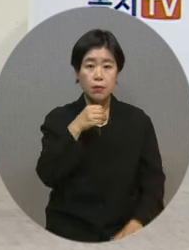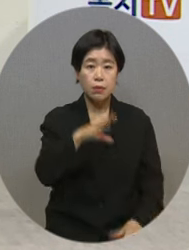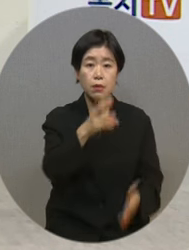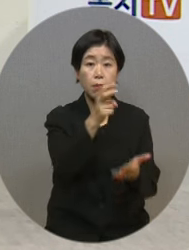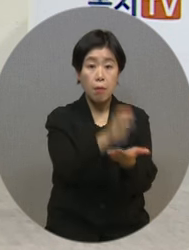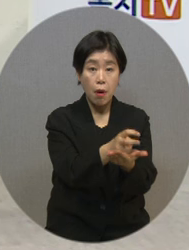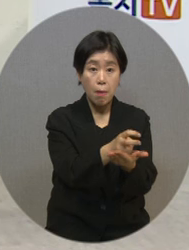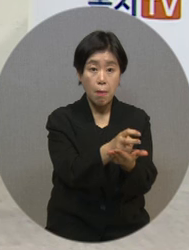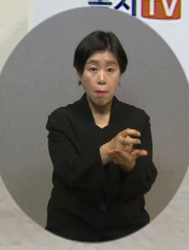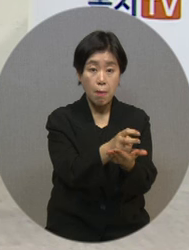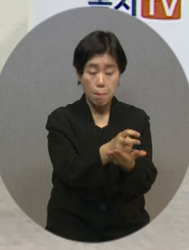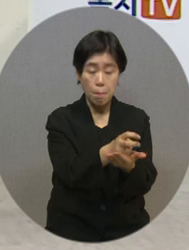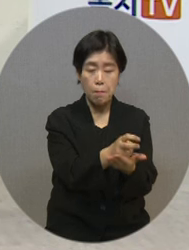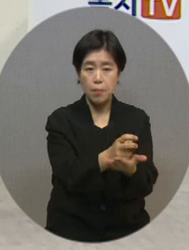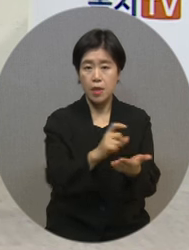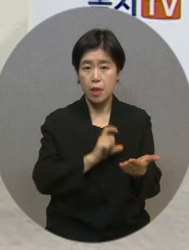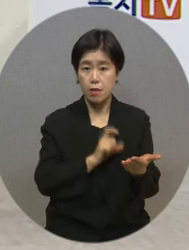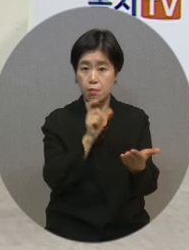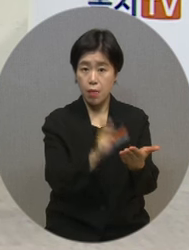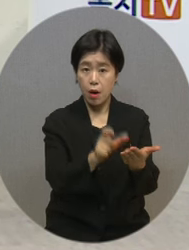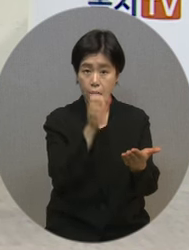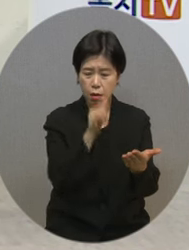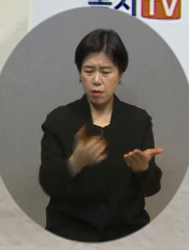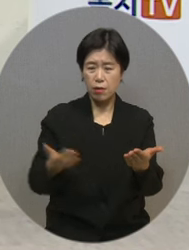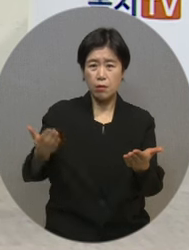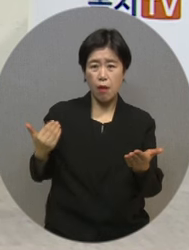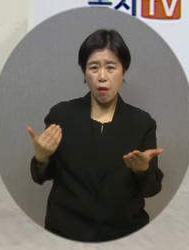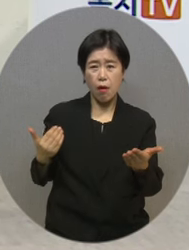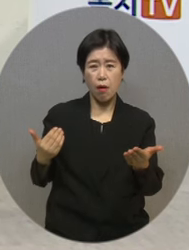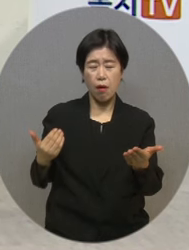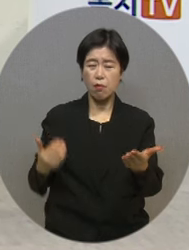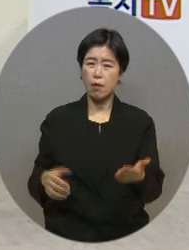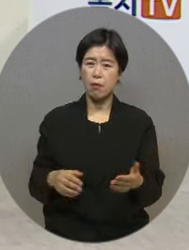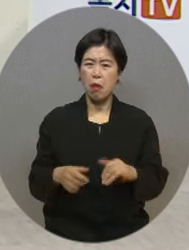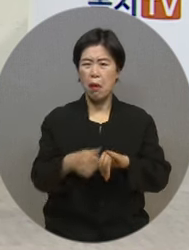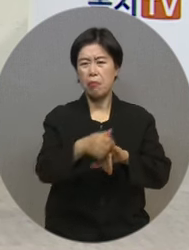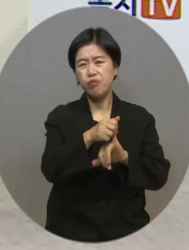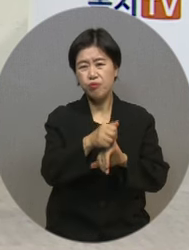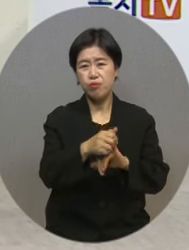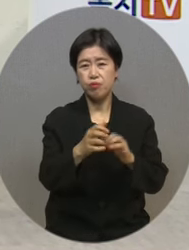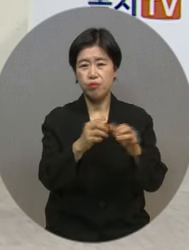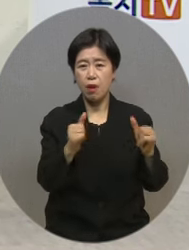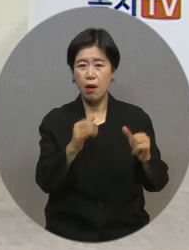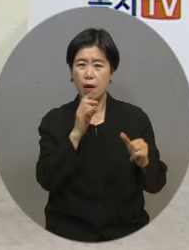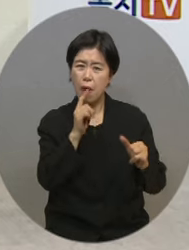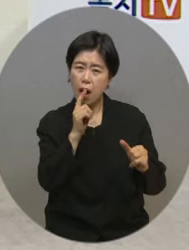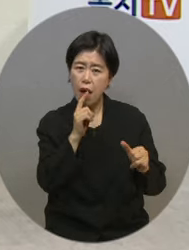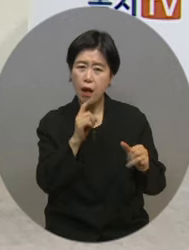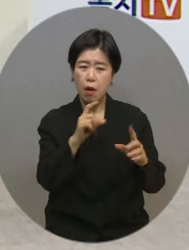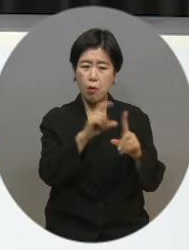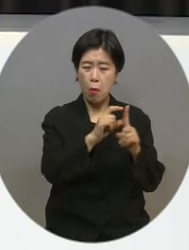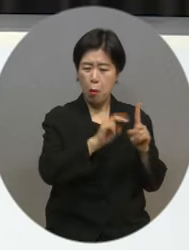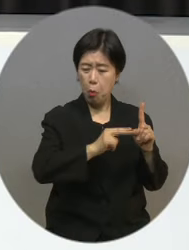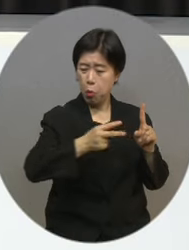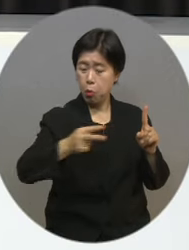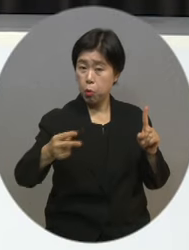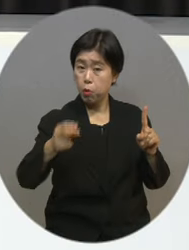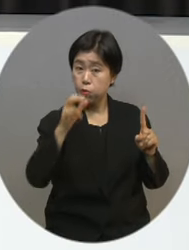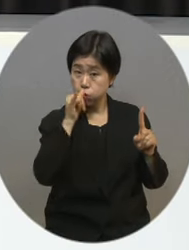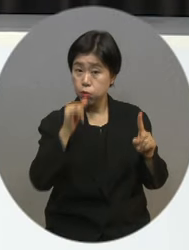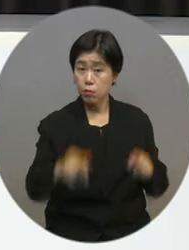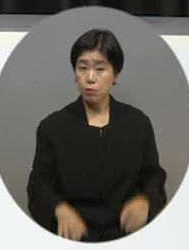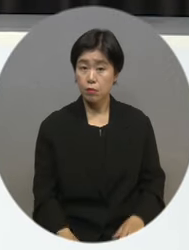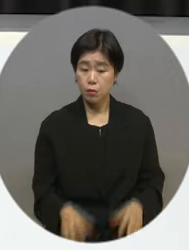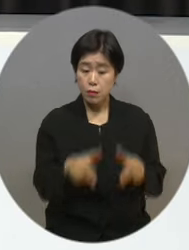심신장애자복지법 전에는 또 무슨 불구자 뭐 이렇게 영어들이 쭉 변천이 됐거든요. 되게